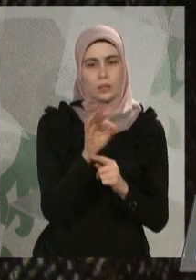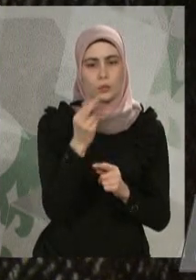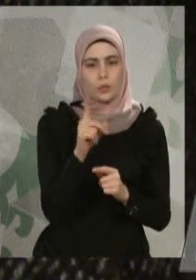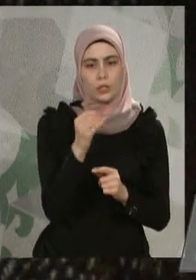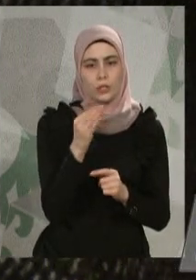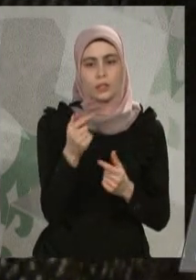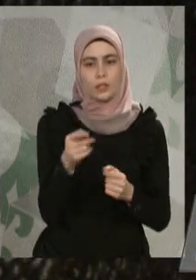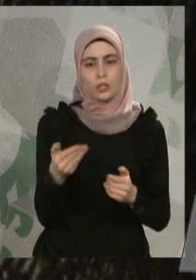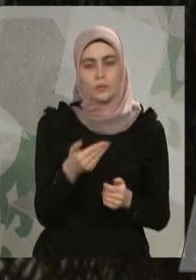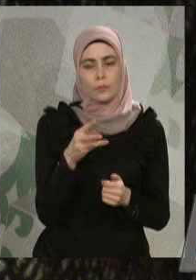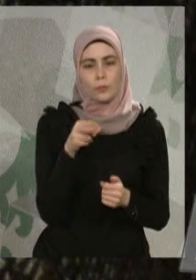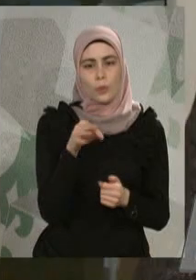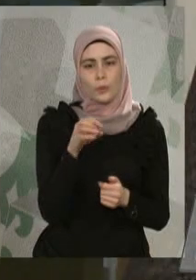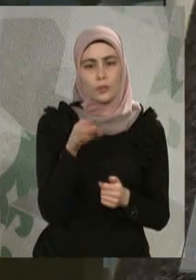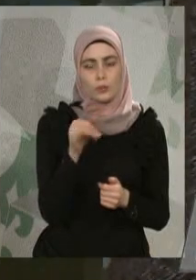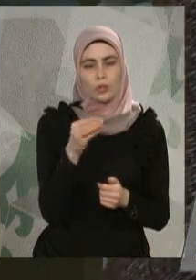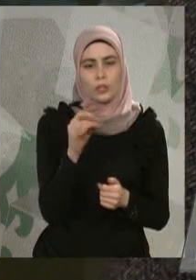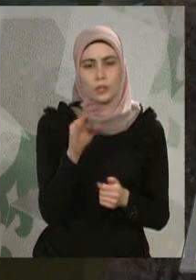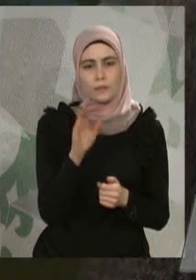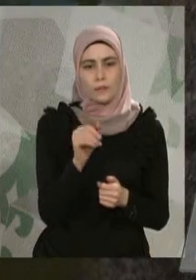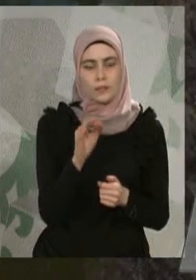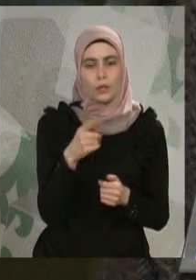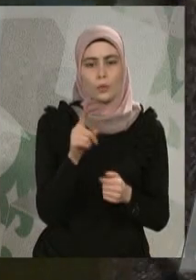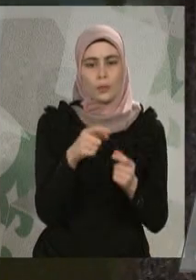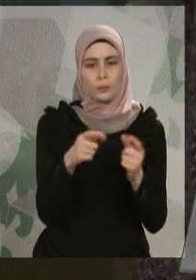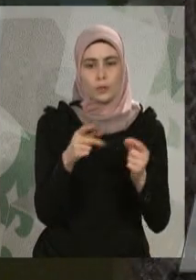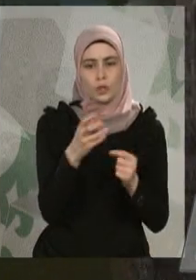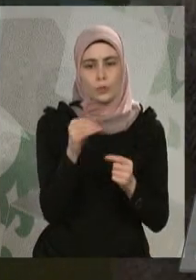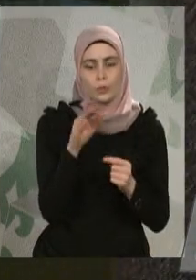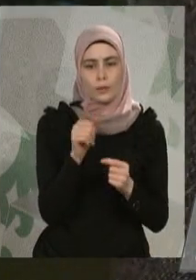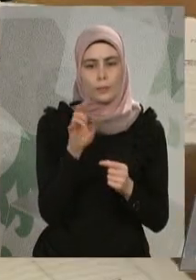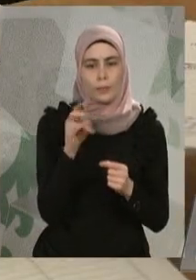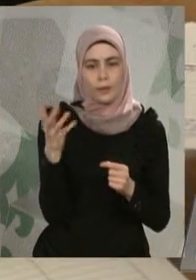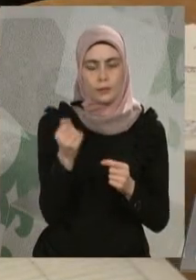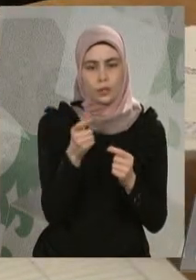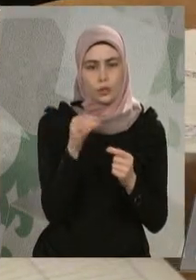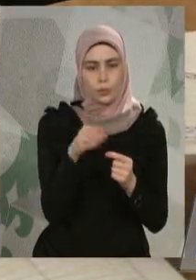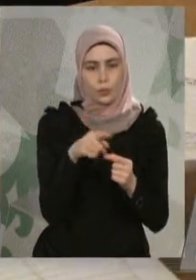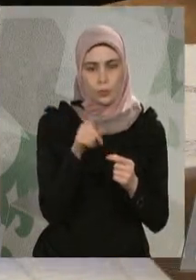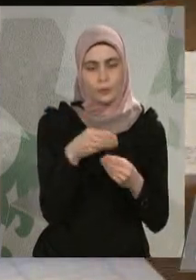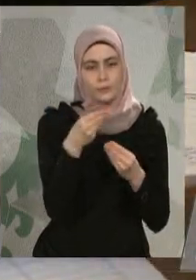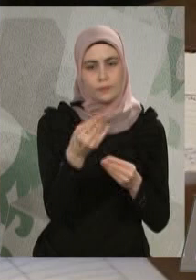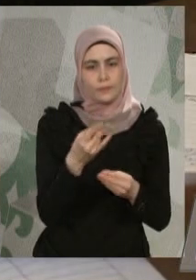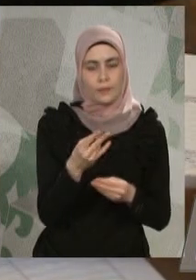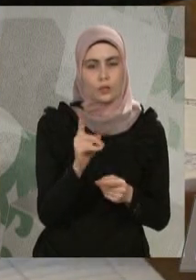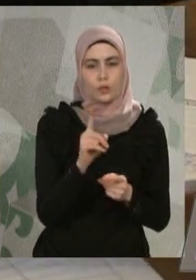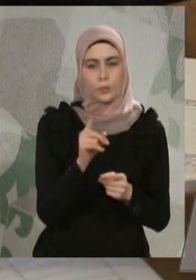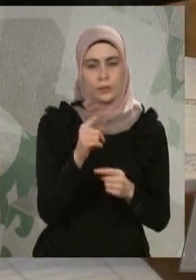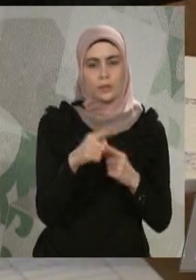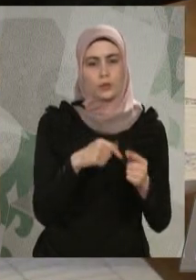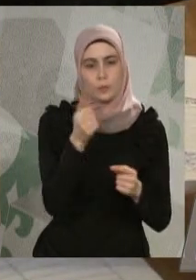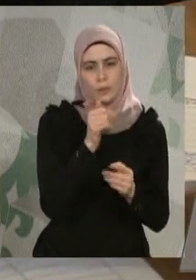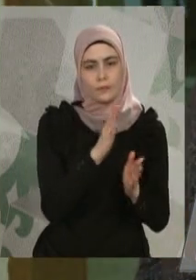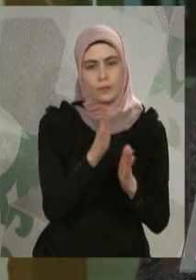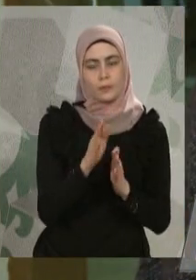социальной защиты населения по месту жительства с номером счета, на который в дальнейшем будет осуществляться перечисление денежных средств.